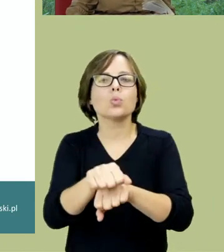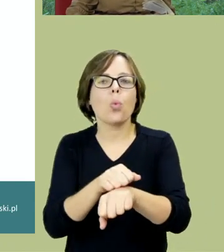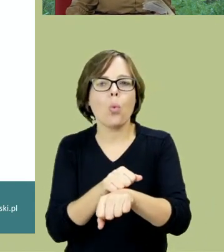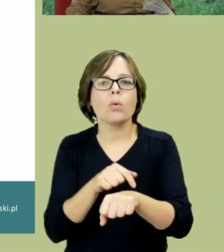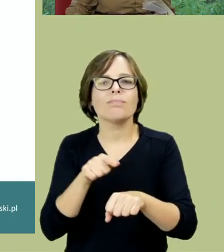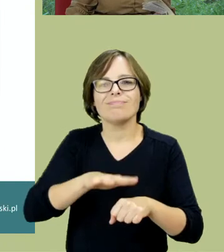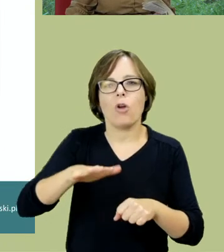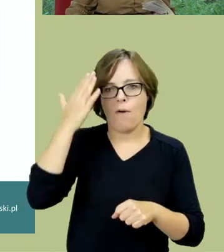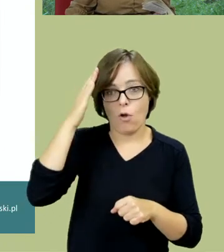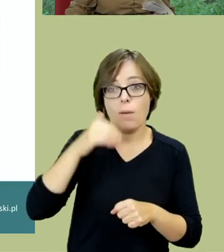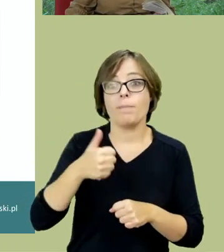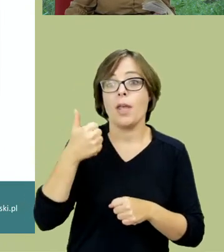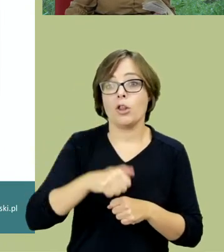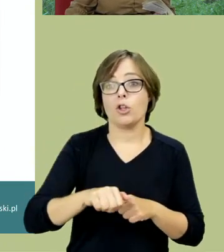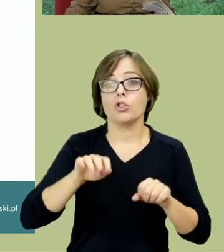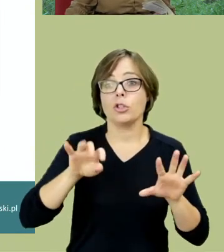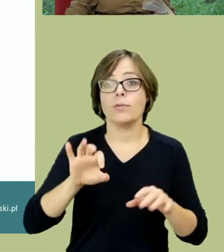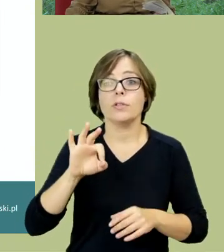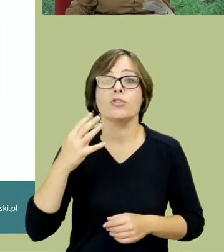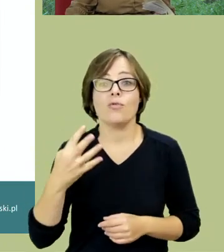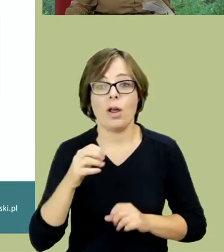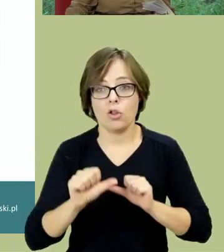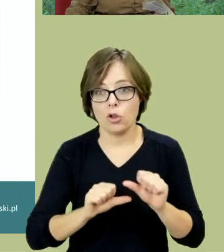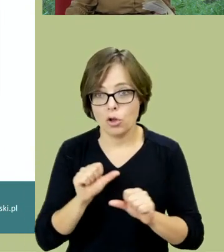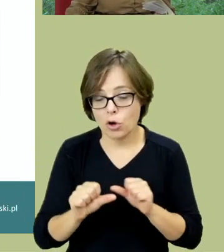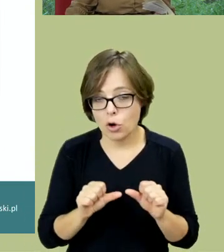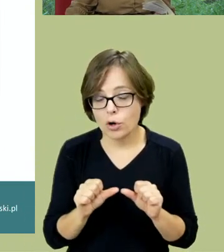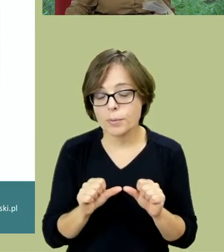w 1904 roku